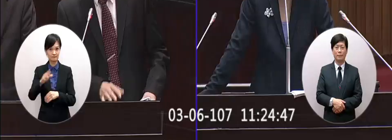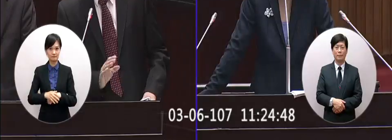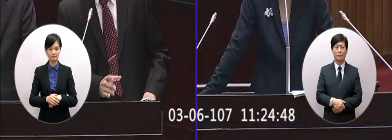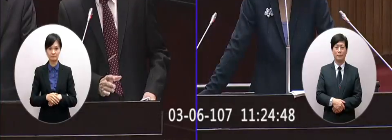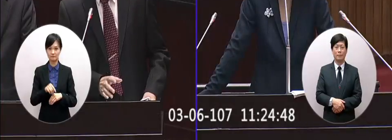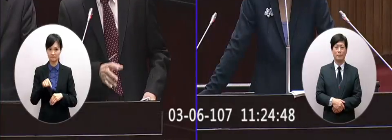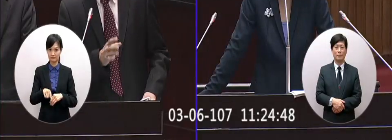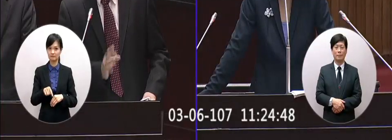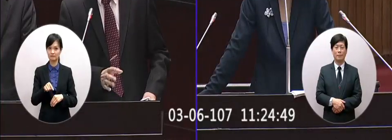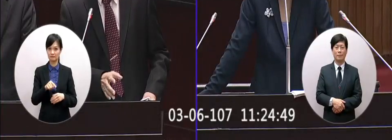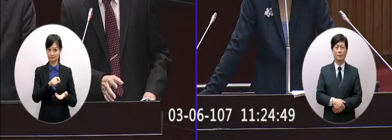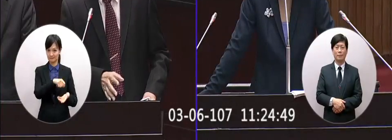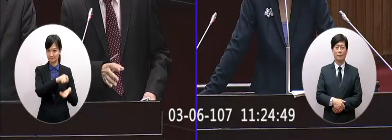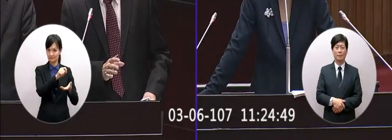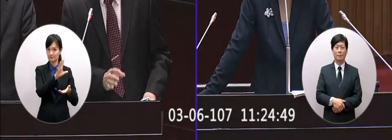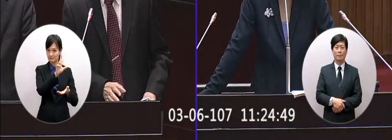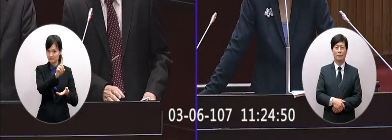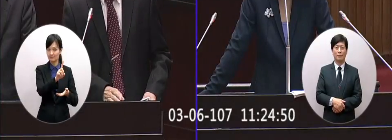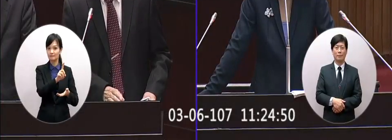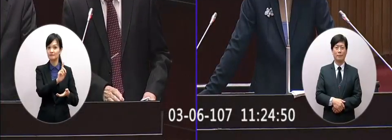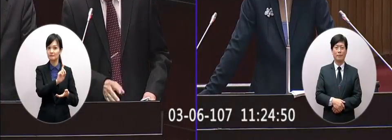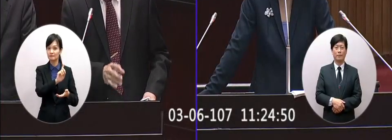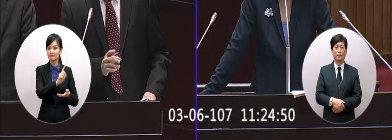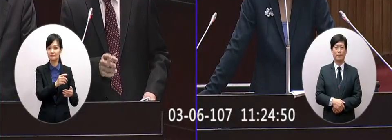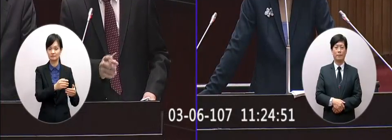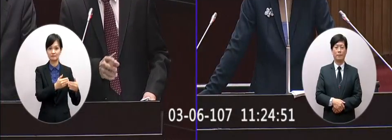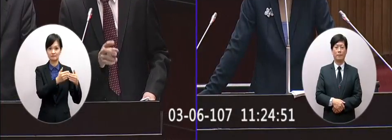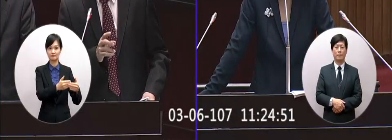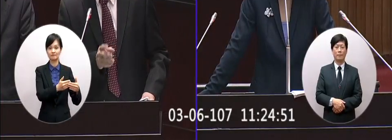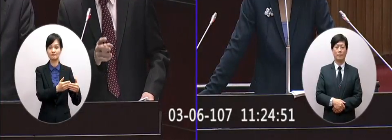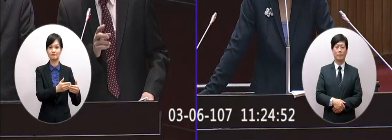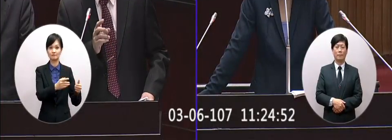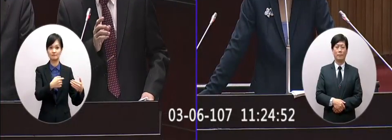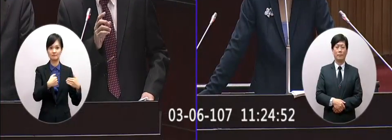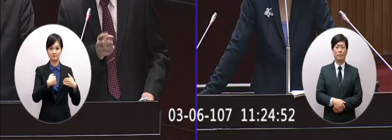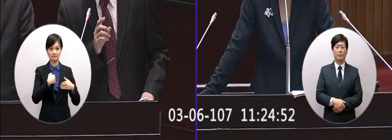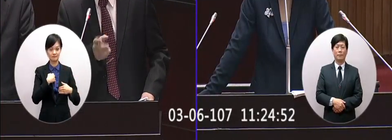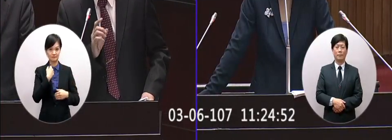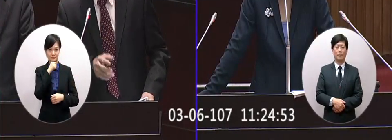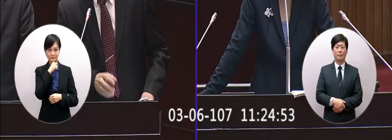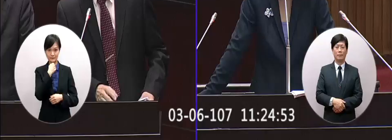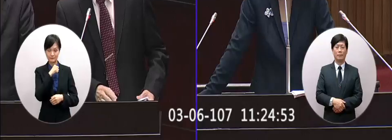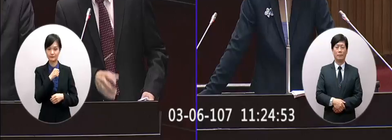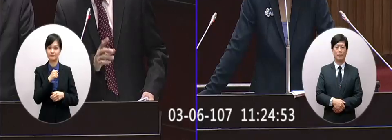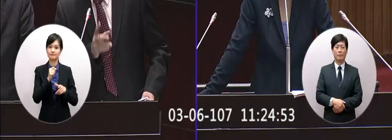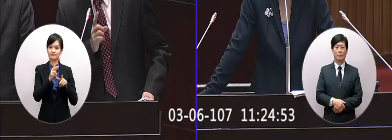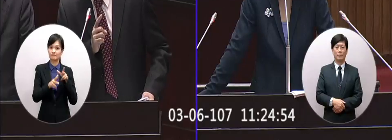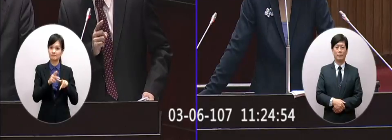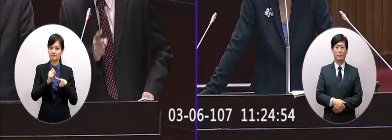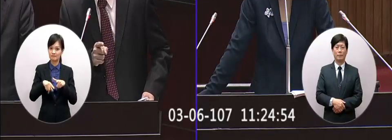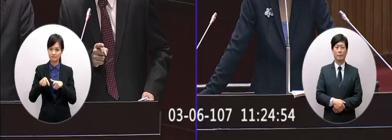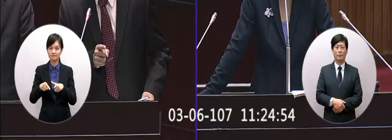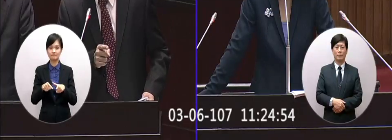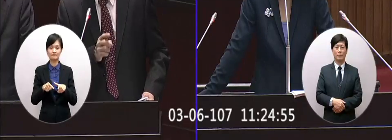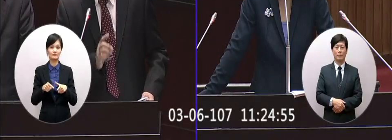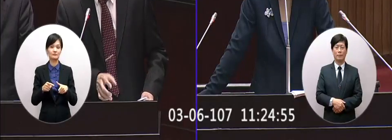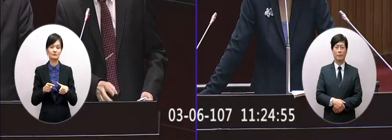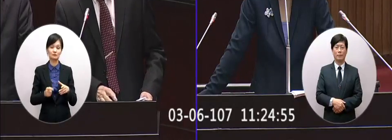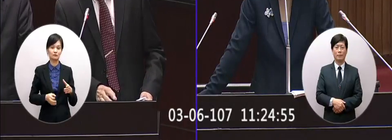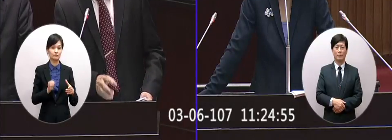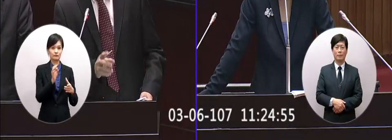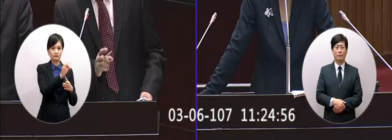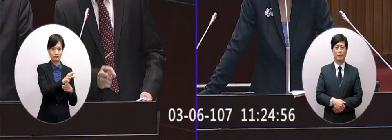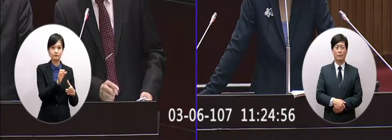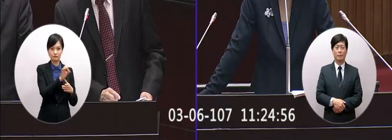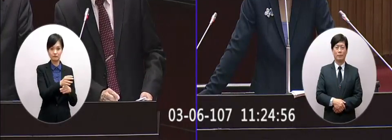提了一个欢迎我们的企业去参与他的中国大陆2025的一个中国制造的计划。那这